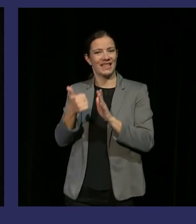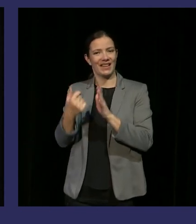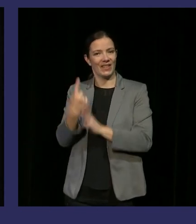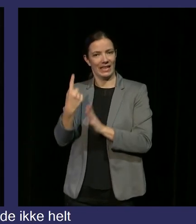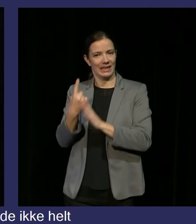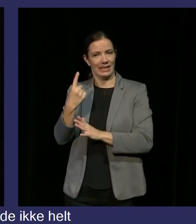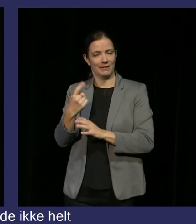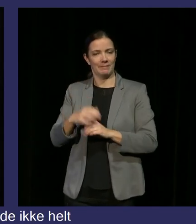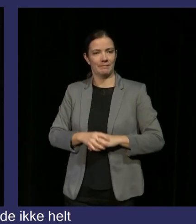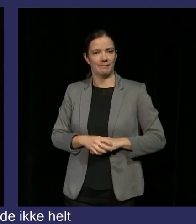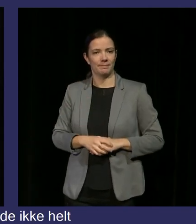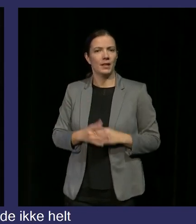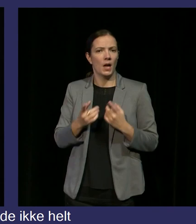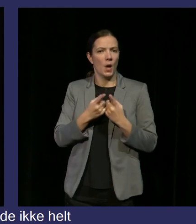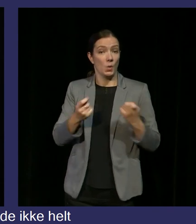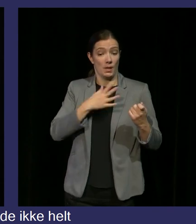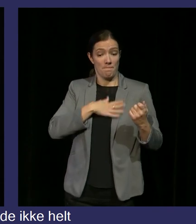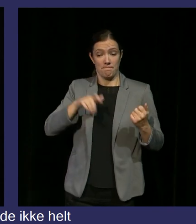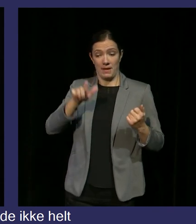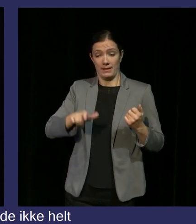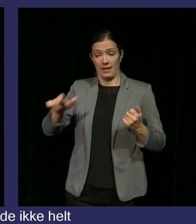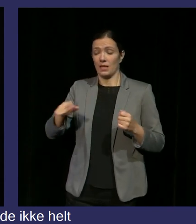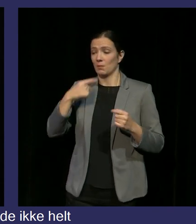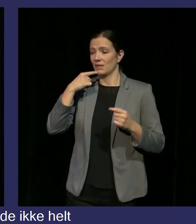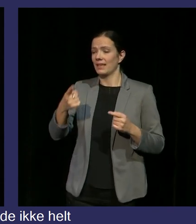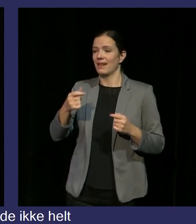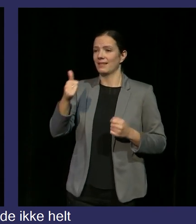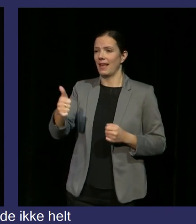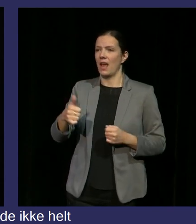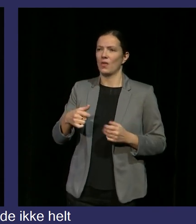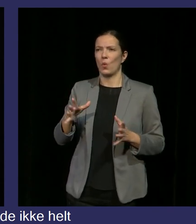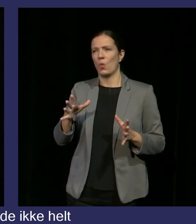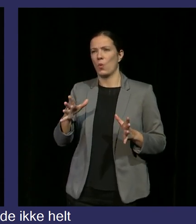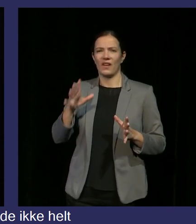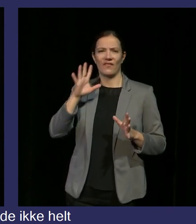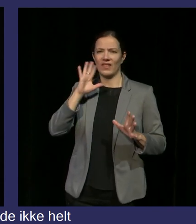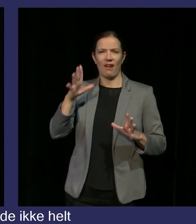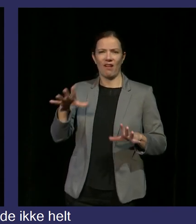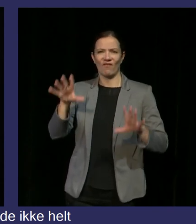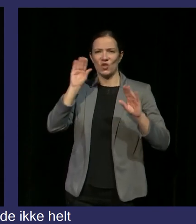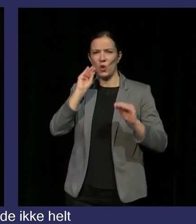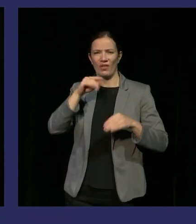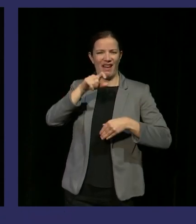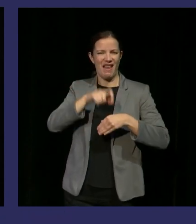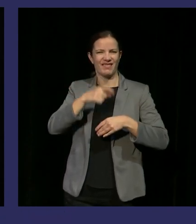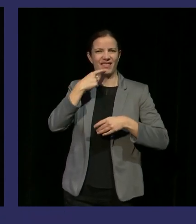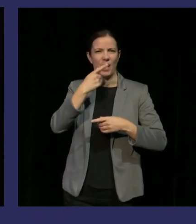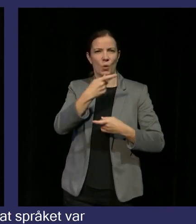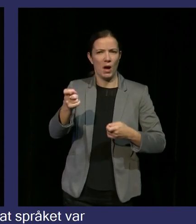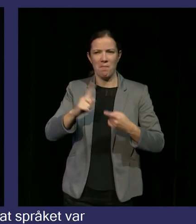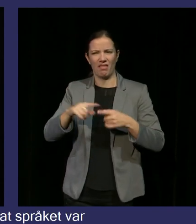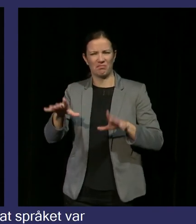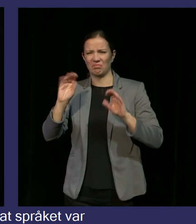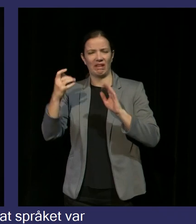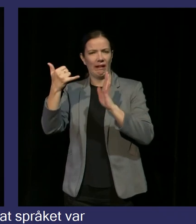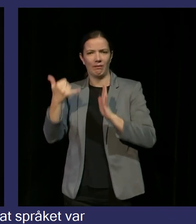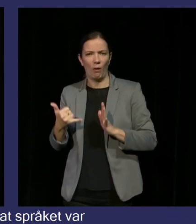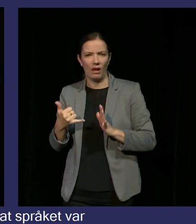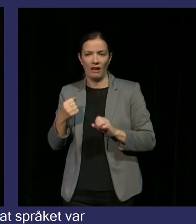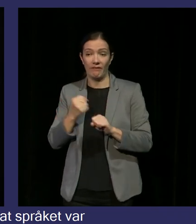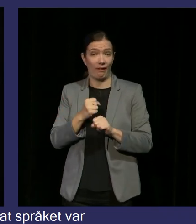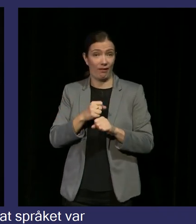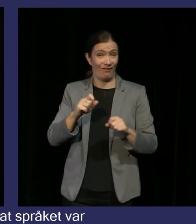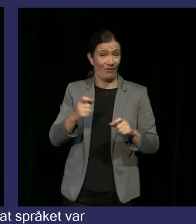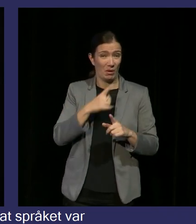der. Det en del pasienter som sier at de ikke helt har forstått hva legen har sagt, at det gikk litt fort